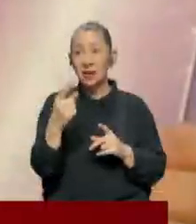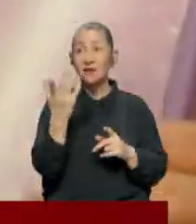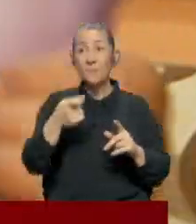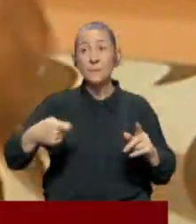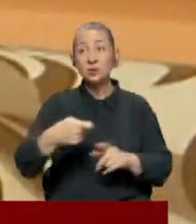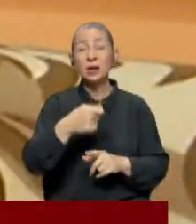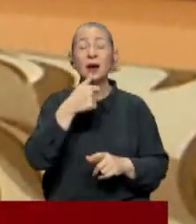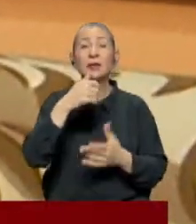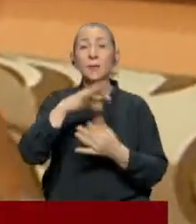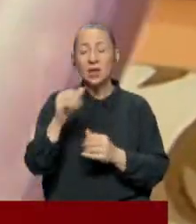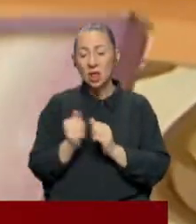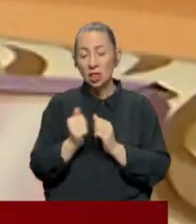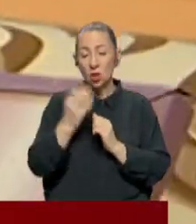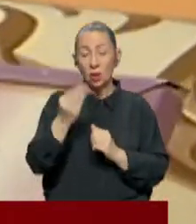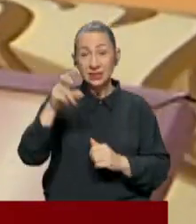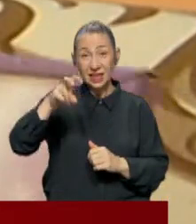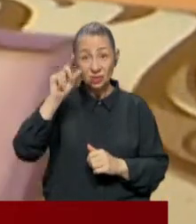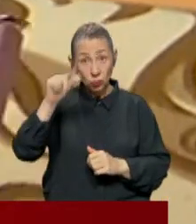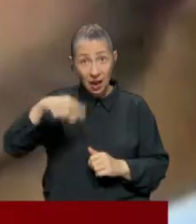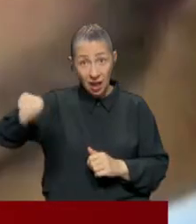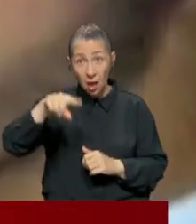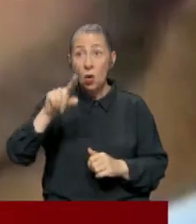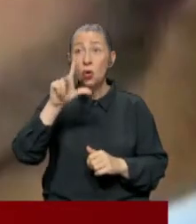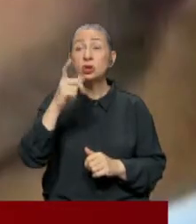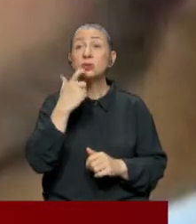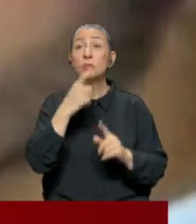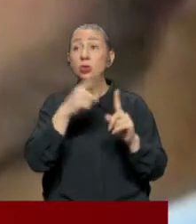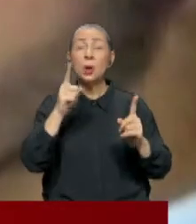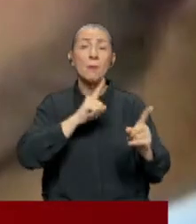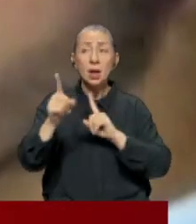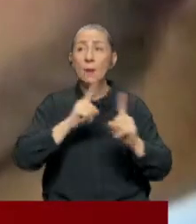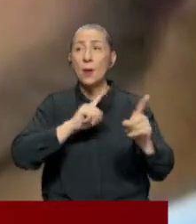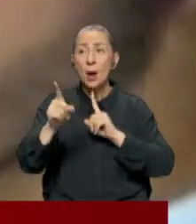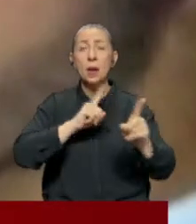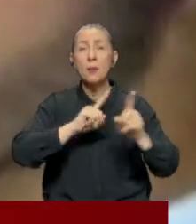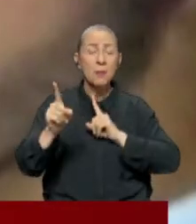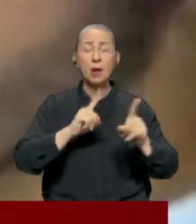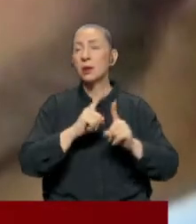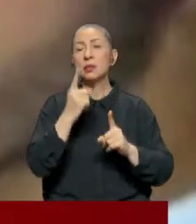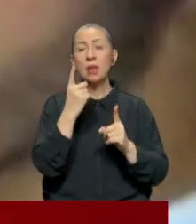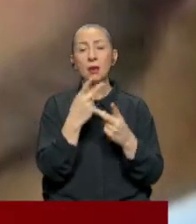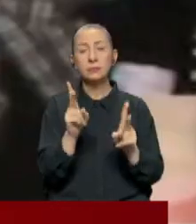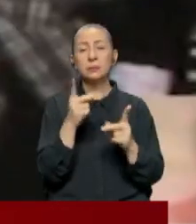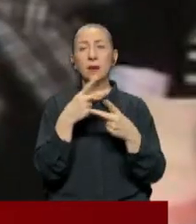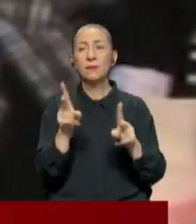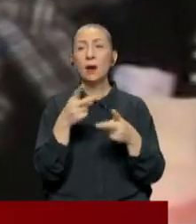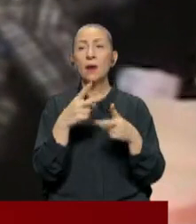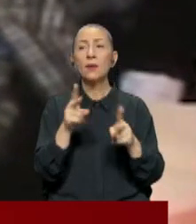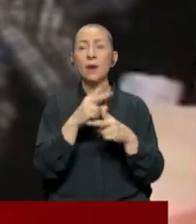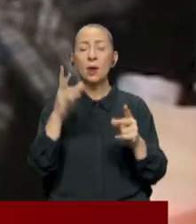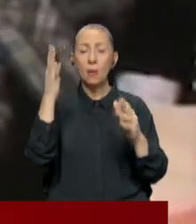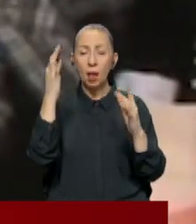ve bıçaklayan kişinin yanında bulunan 8 şüpheli ise 13 yıl boyunca yargılandıkları davalarda birer birer beraat etti.